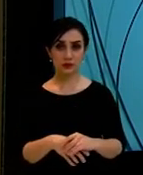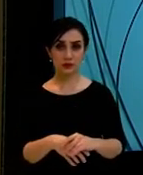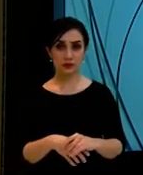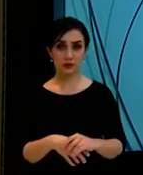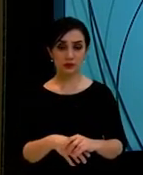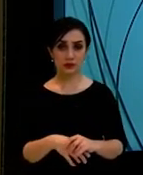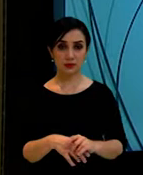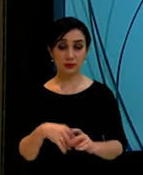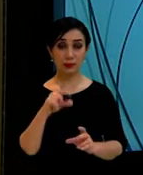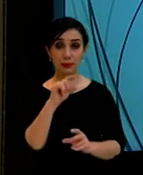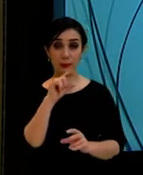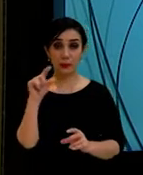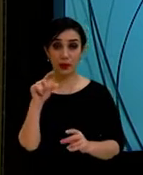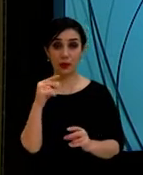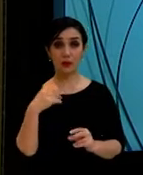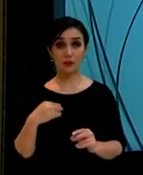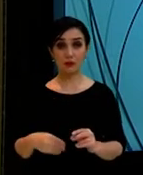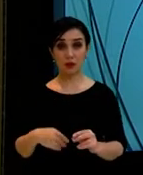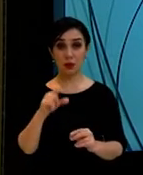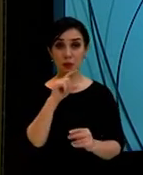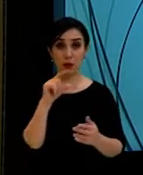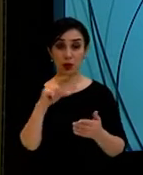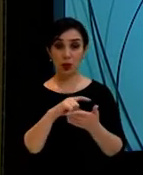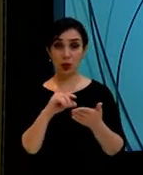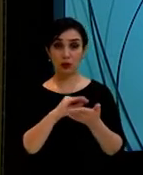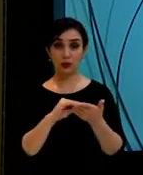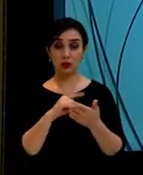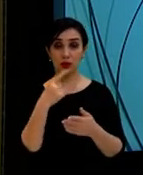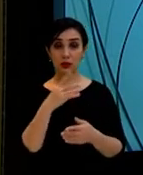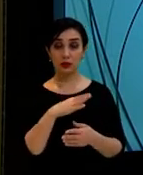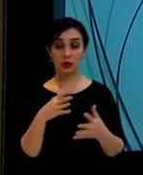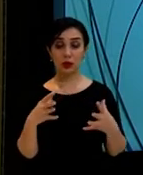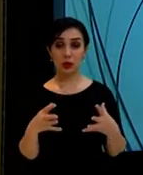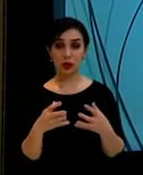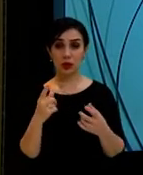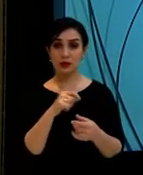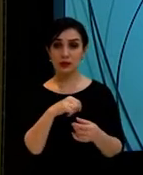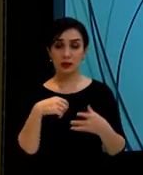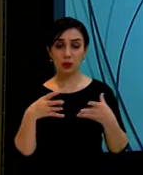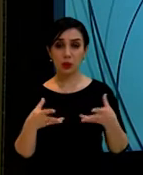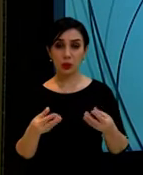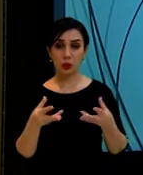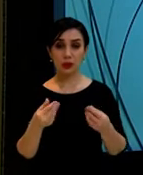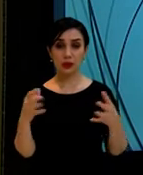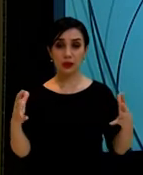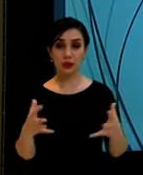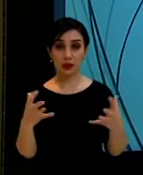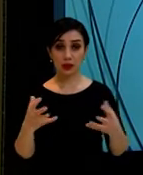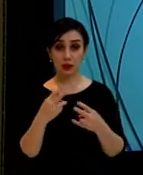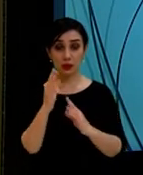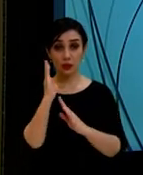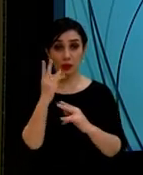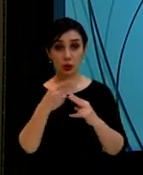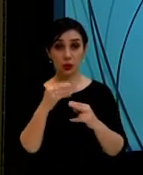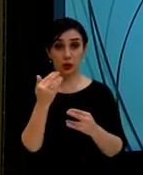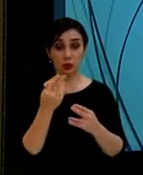Boyagi fransuz maqolida aytilganidek, eng yumshoq yastiq bu sof vijdonli insonning yastig'i. Demak,